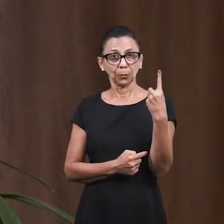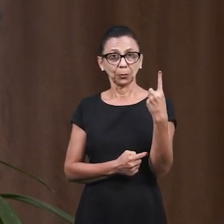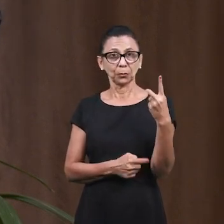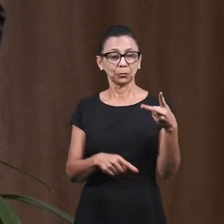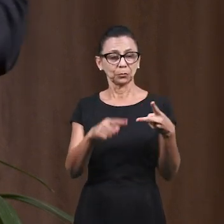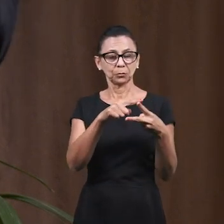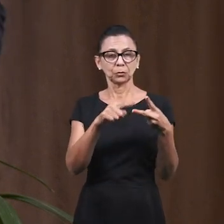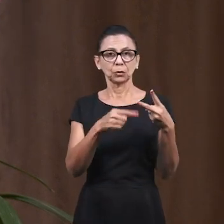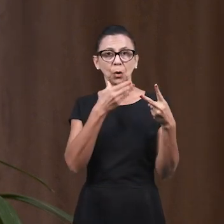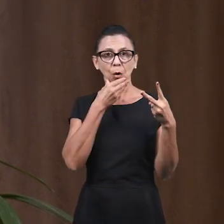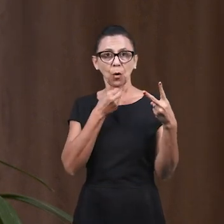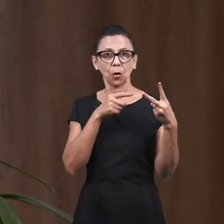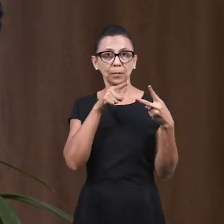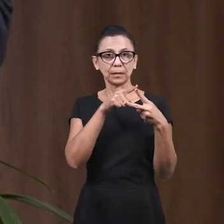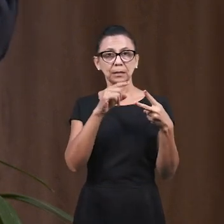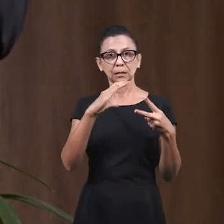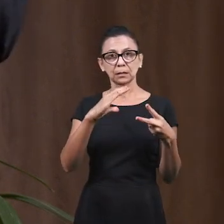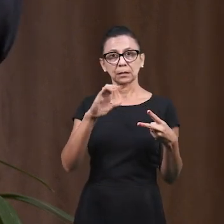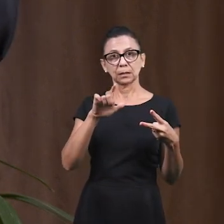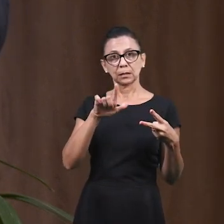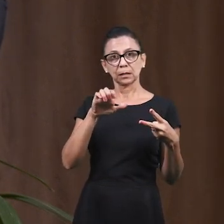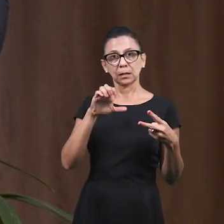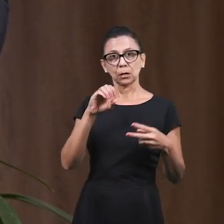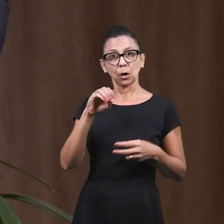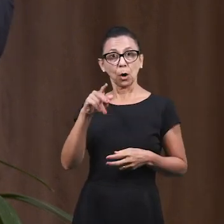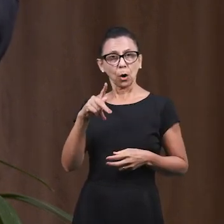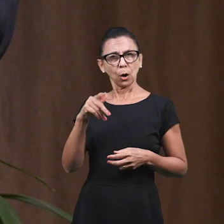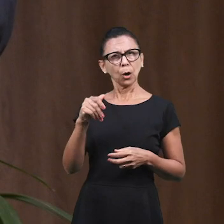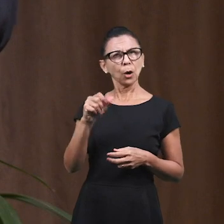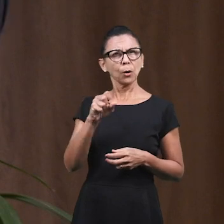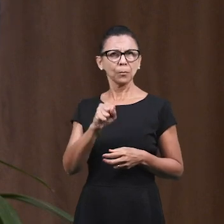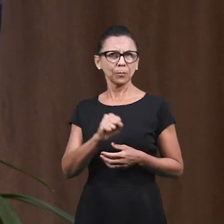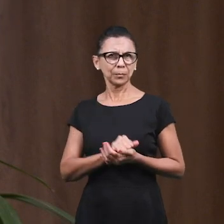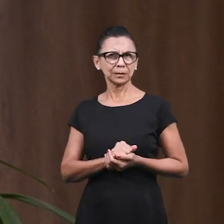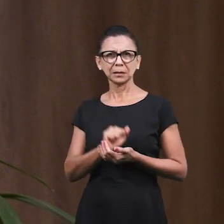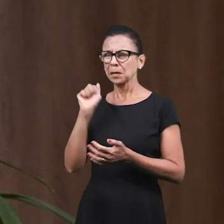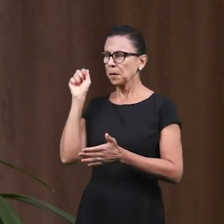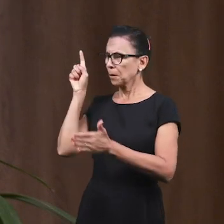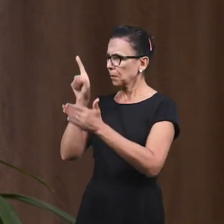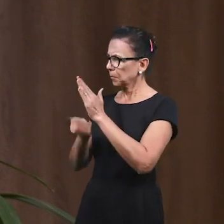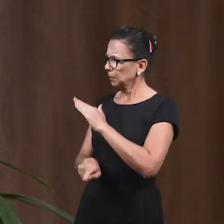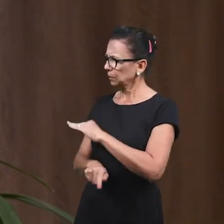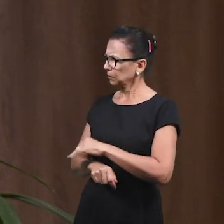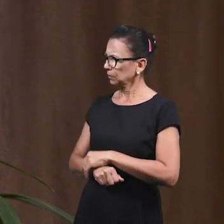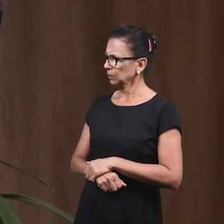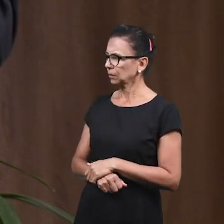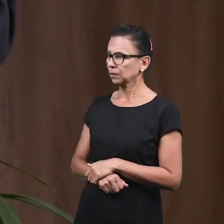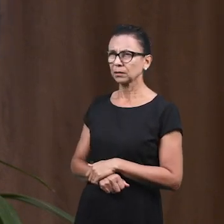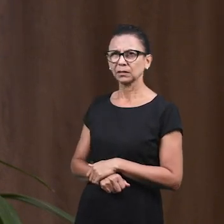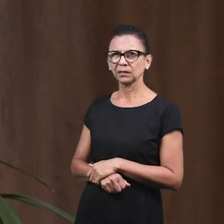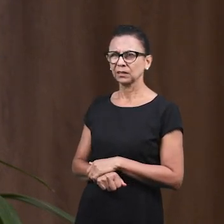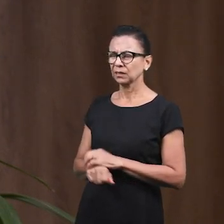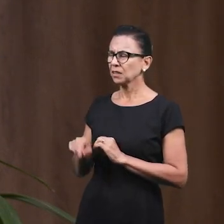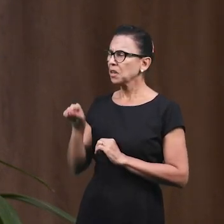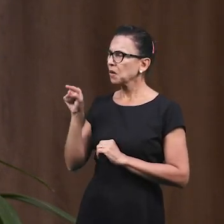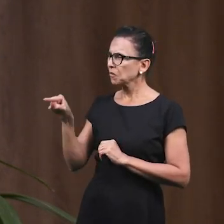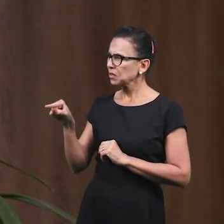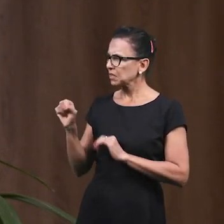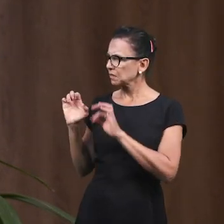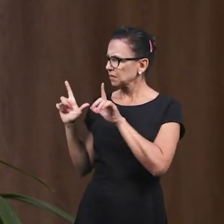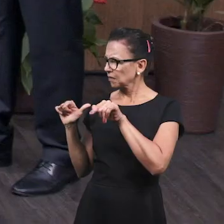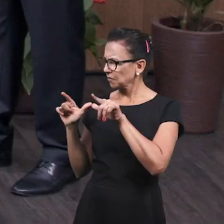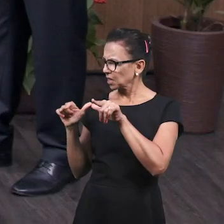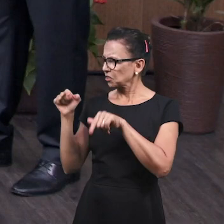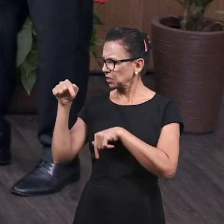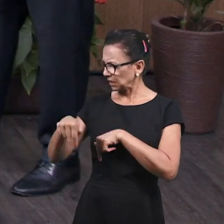единственный, чье имя Библия нам говорит, и по имени Клеопа, он сказал в ответ Иисусу: «Неужели ты